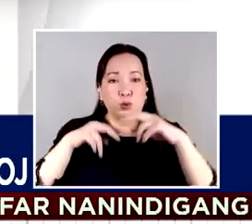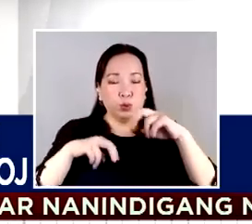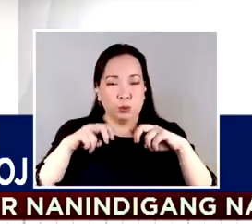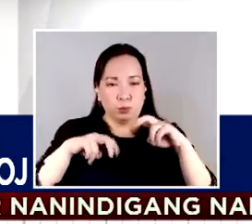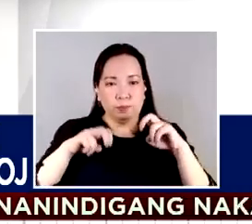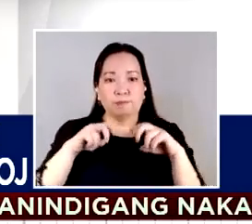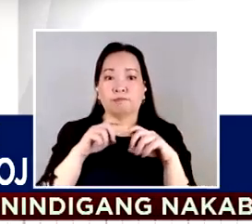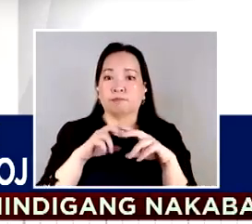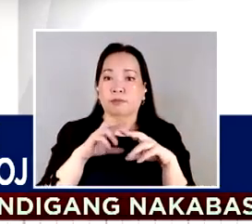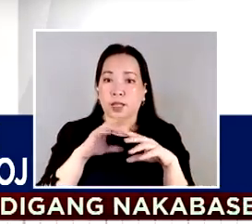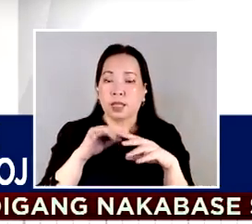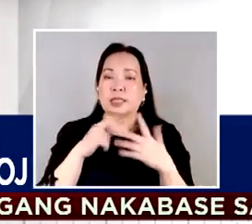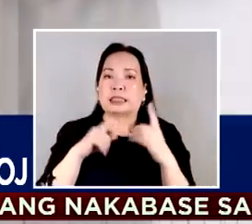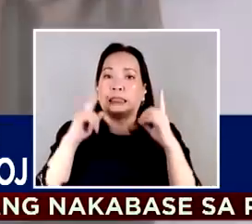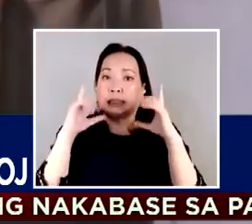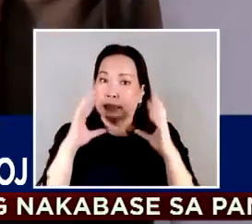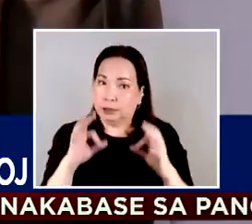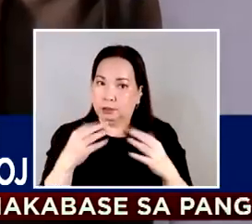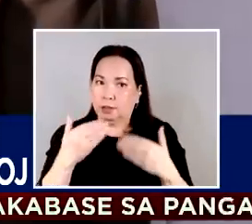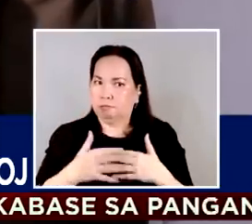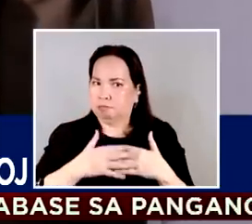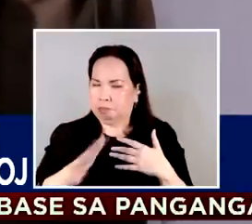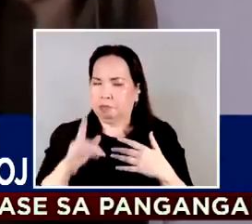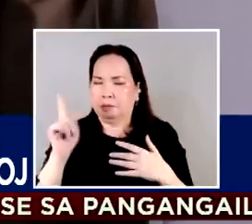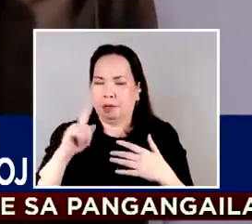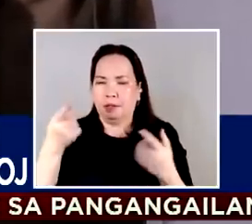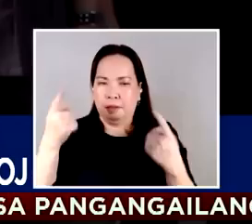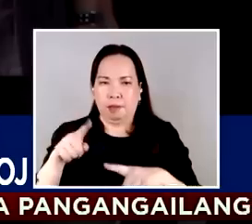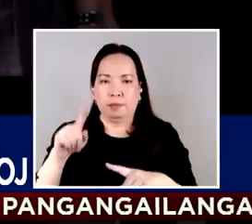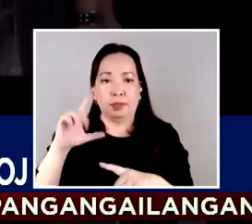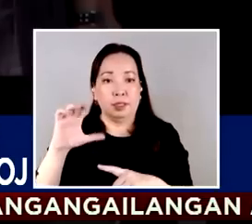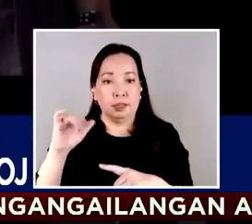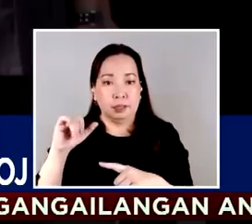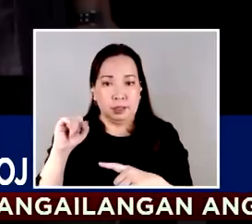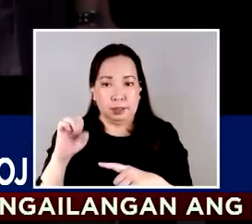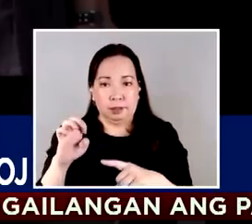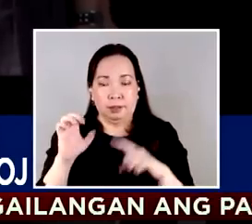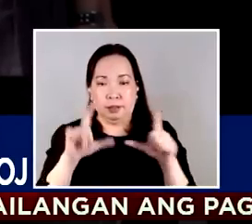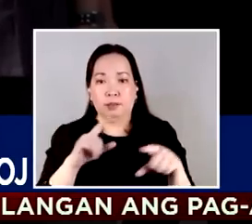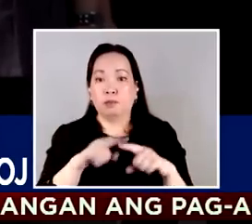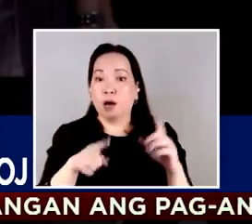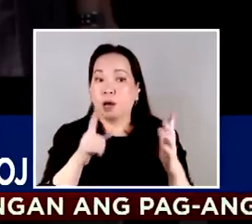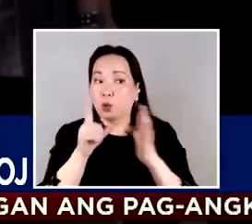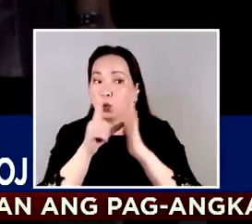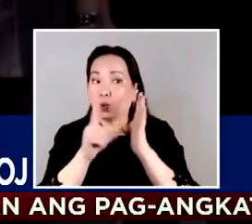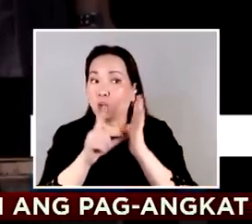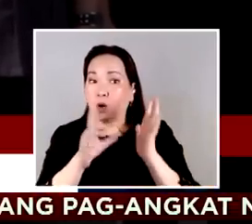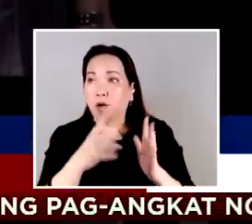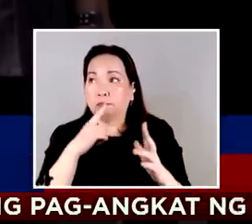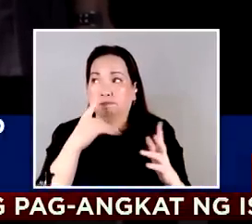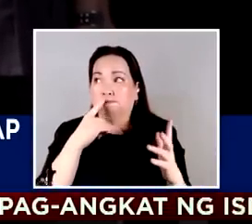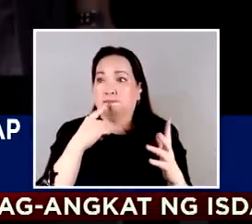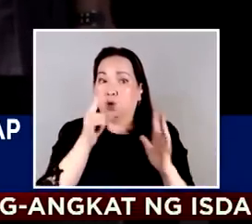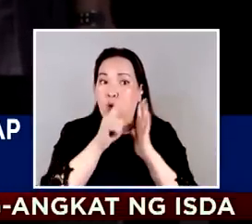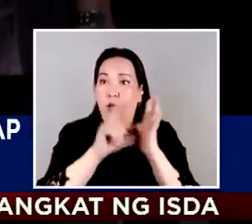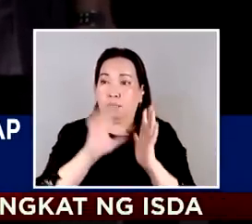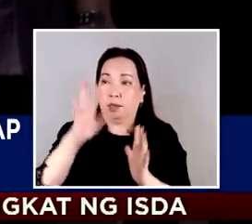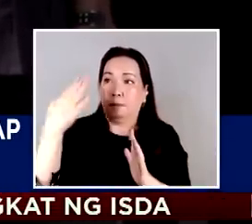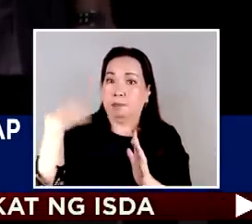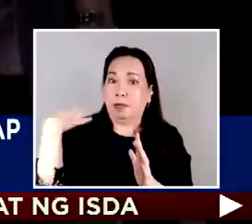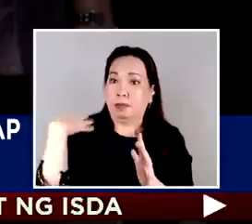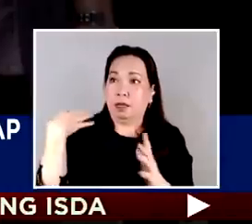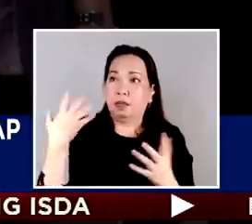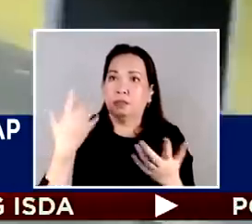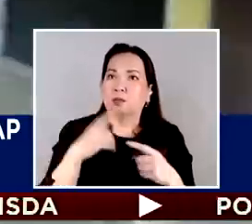at dedesisyonan na ang kaso. Ayon sa abogado ni Bantag, hindi pa nila natatanggap ang sabina at nasa Baguio ang